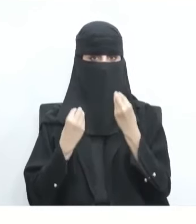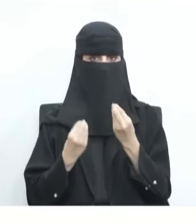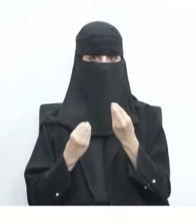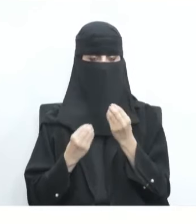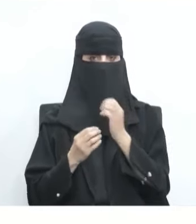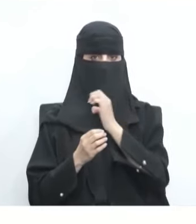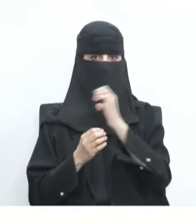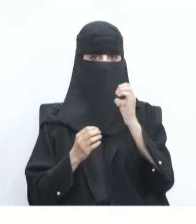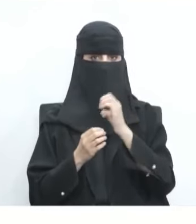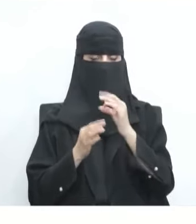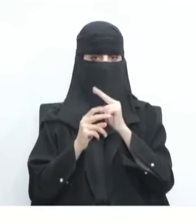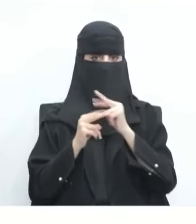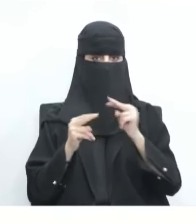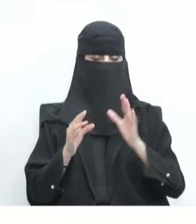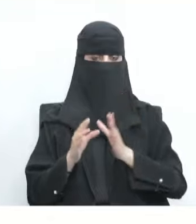وجمل